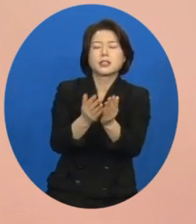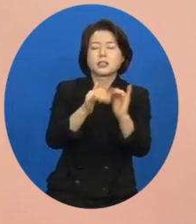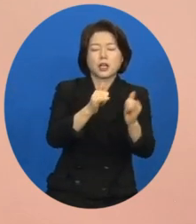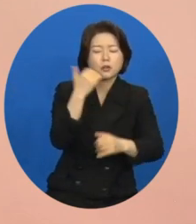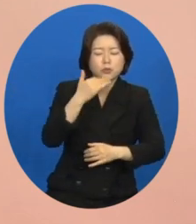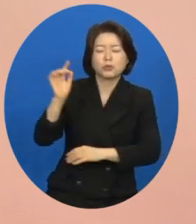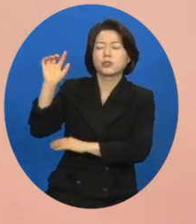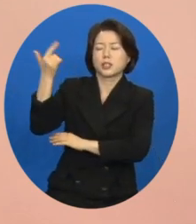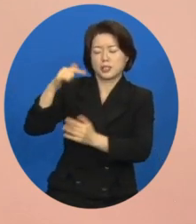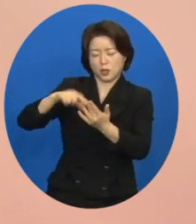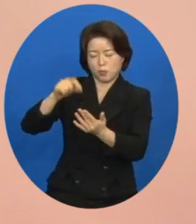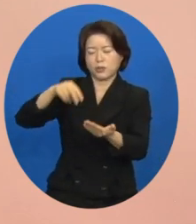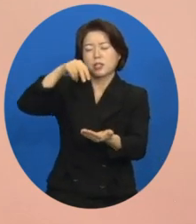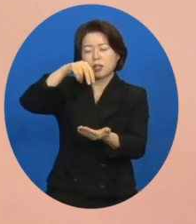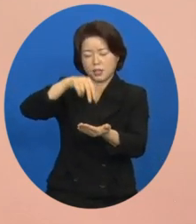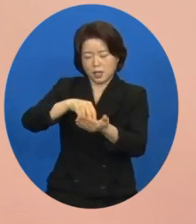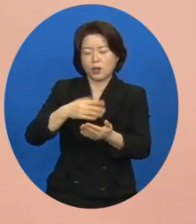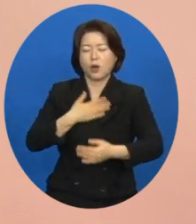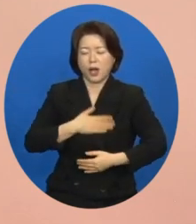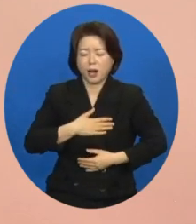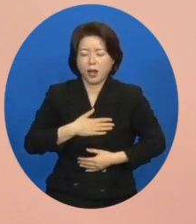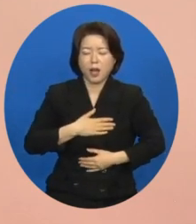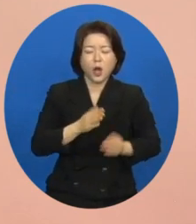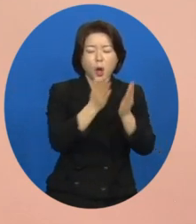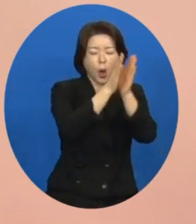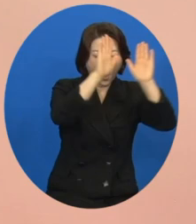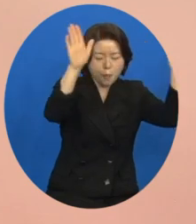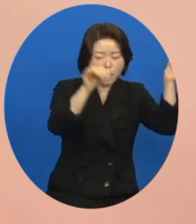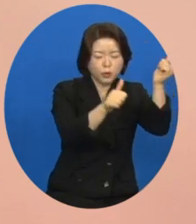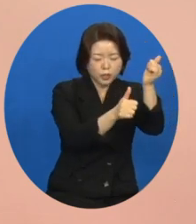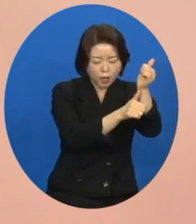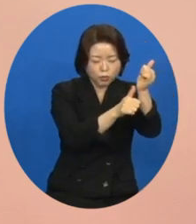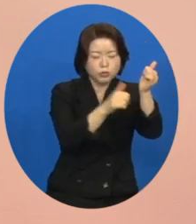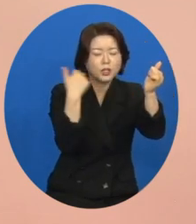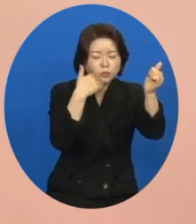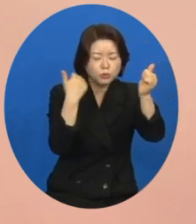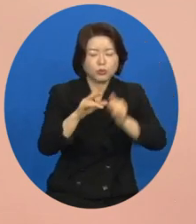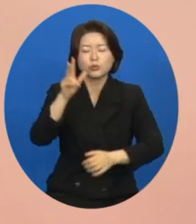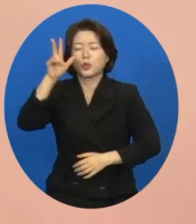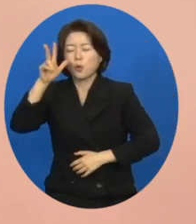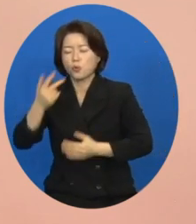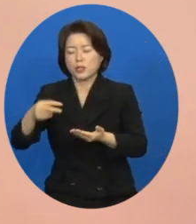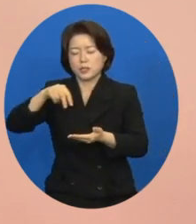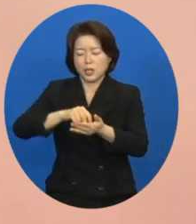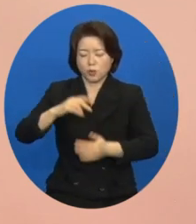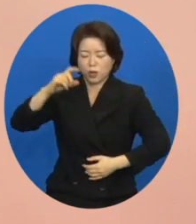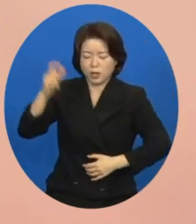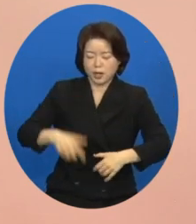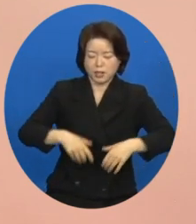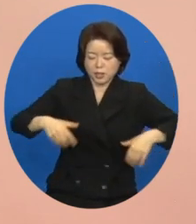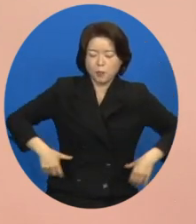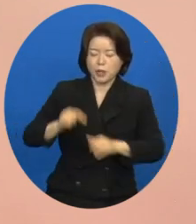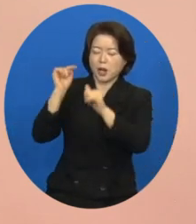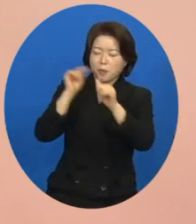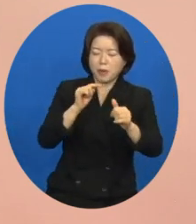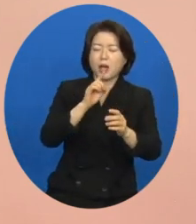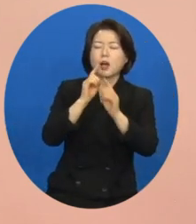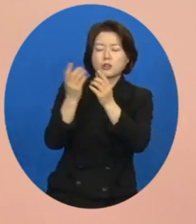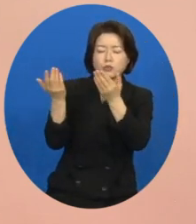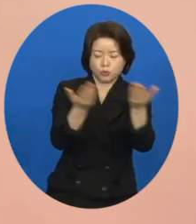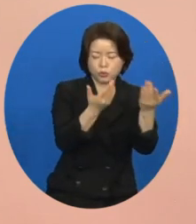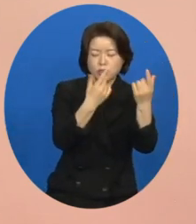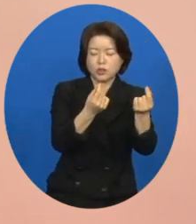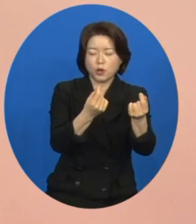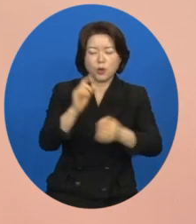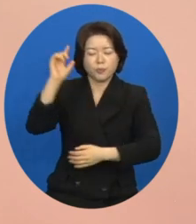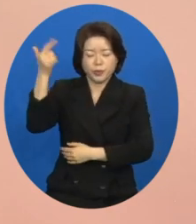것을 믿습니다. 모세의 후계자로 여호수아를 세울 때 강하고 담대하라 말씀하셨던 것처럼 김다희